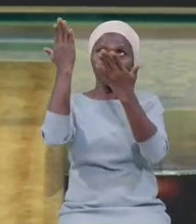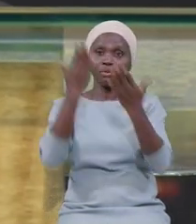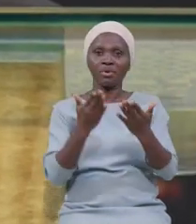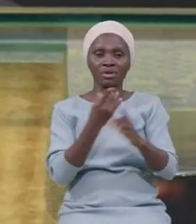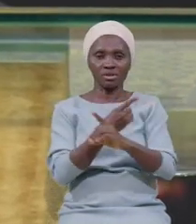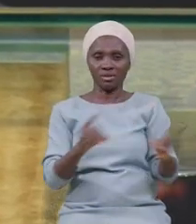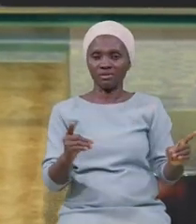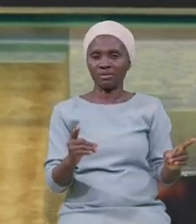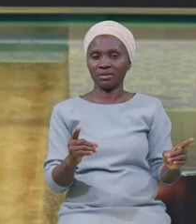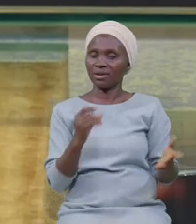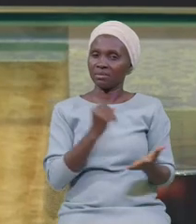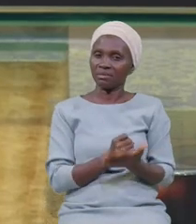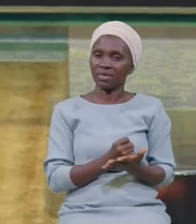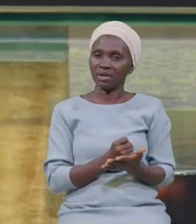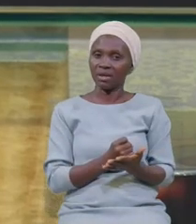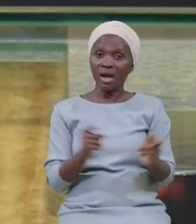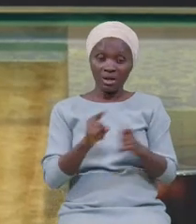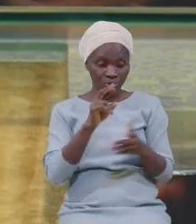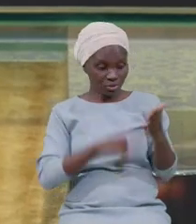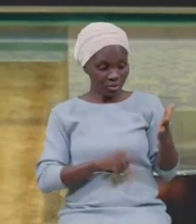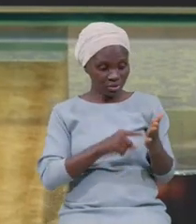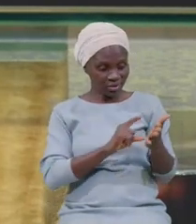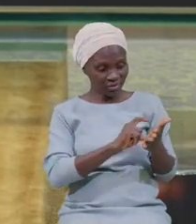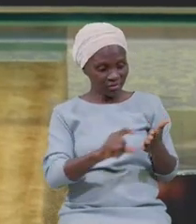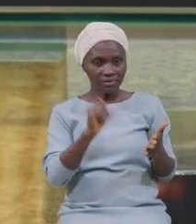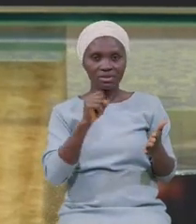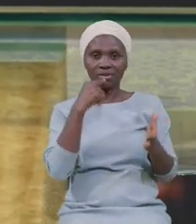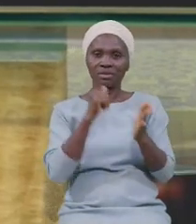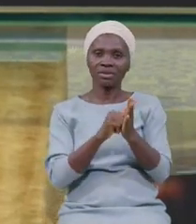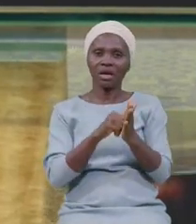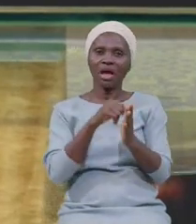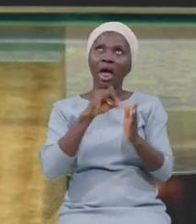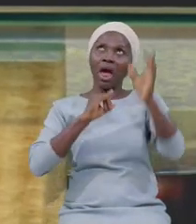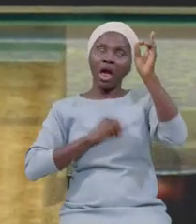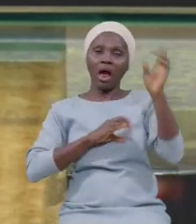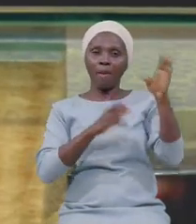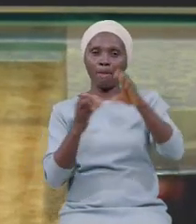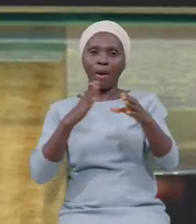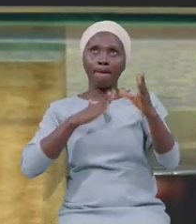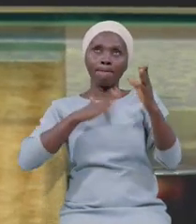la délivrance. Comment voir ce verset dit que je répandais mon esprit sur toute chair.